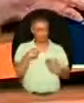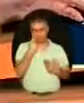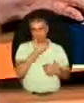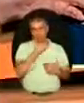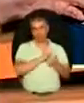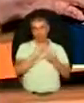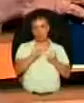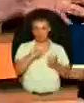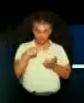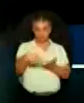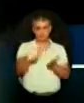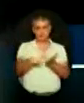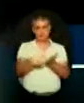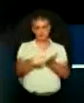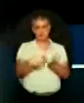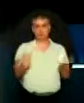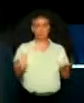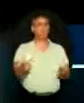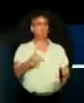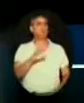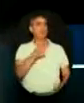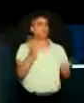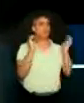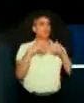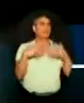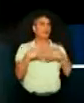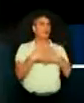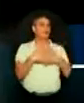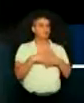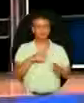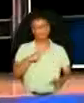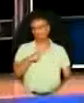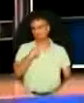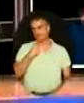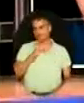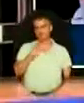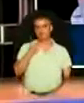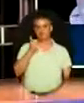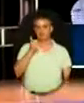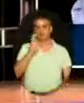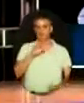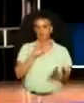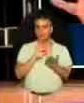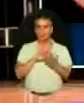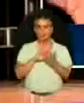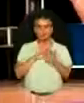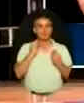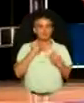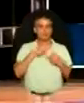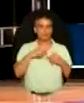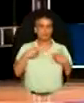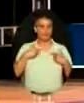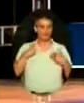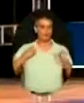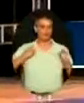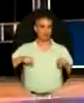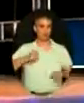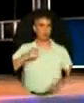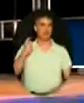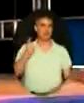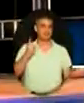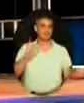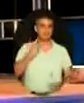הערס הללו? תוך פיצוי של הבעלים. אולי זה מה שיפיל את הקואליציה. אני אגיד את זה כך, קודם כל, יש כאן נקודה של אופטימיות בשלטון